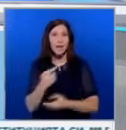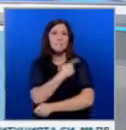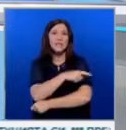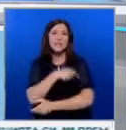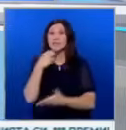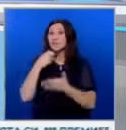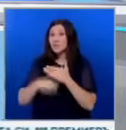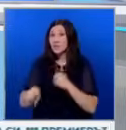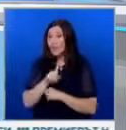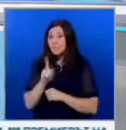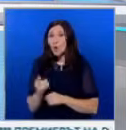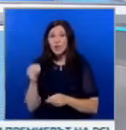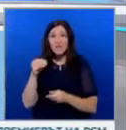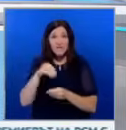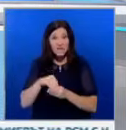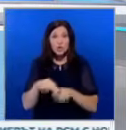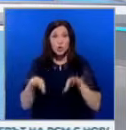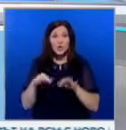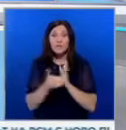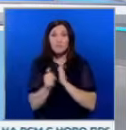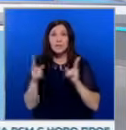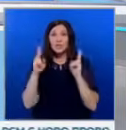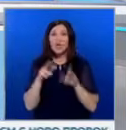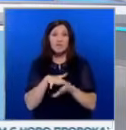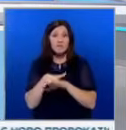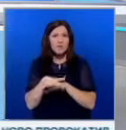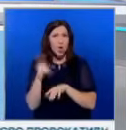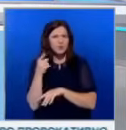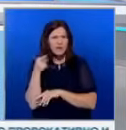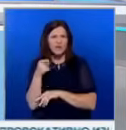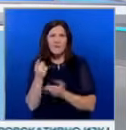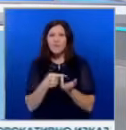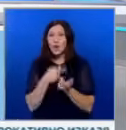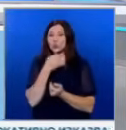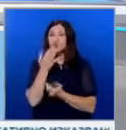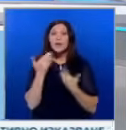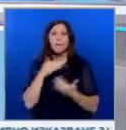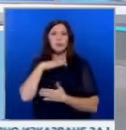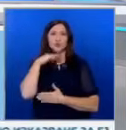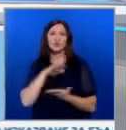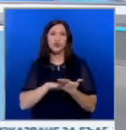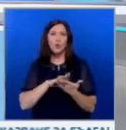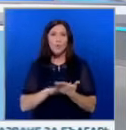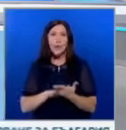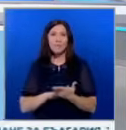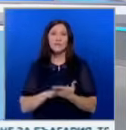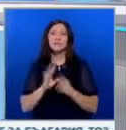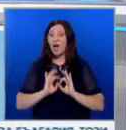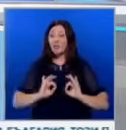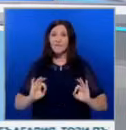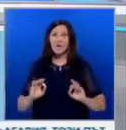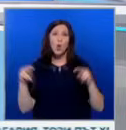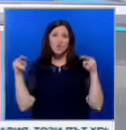Медиците твърдят, че не могат да въвеждат готови експертни решения в системата. Освен това, в някои случаи няма достатъчно документи за